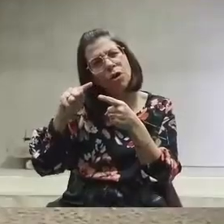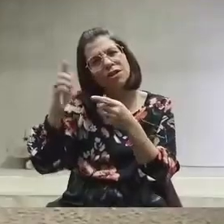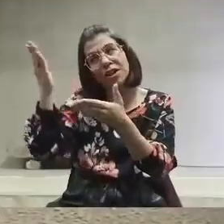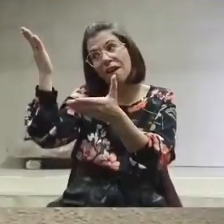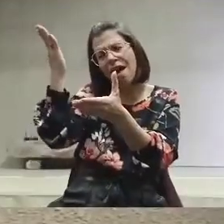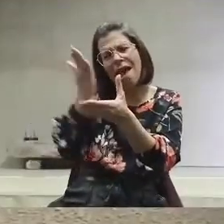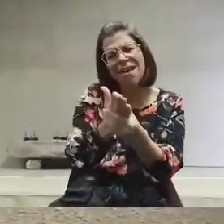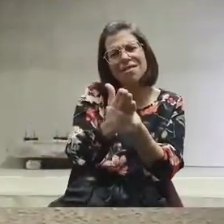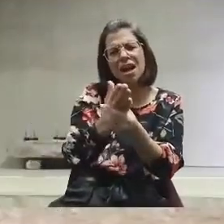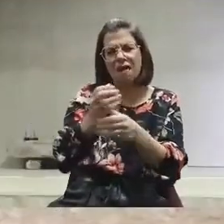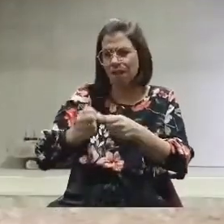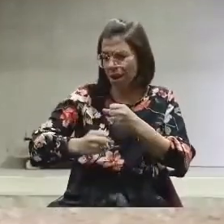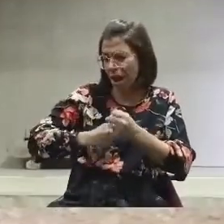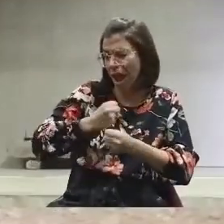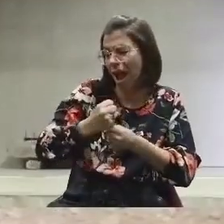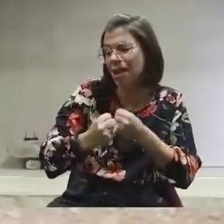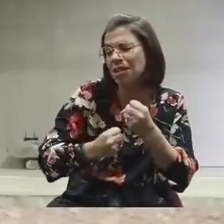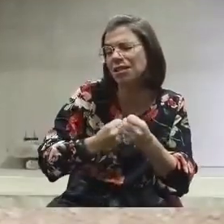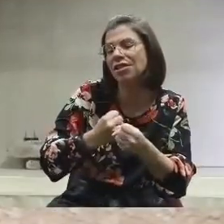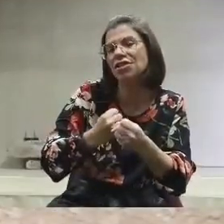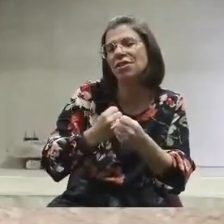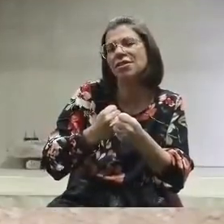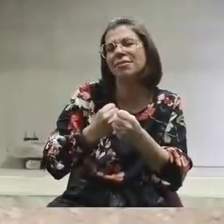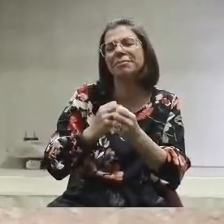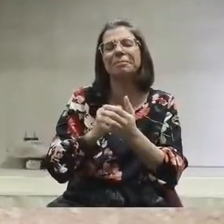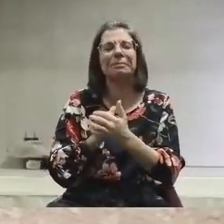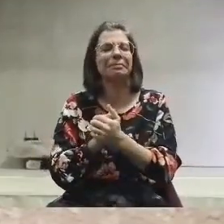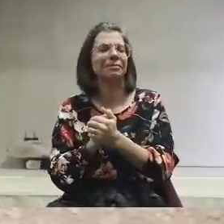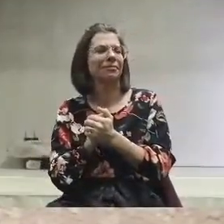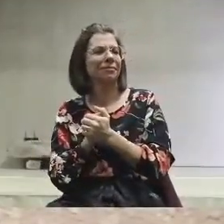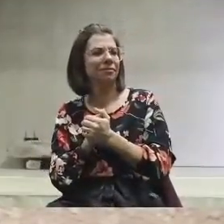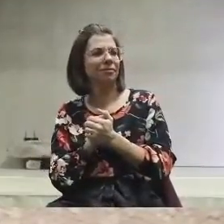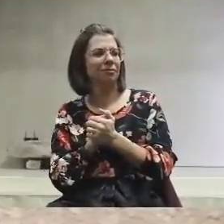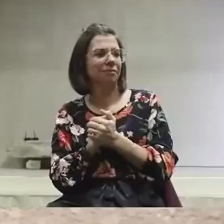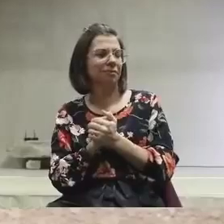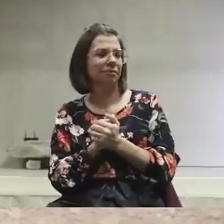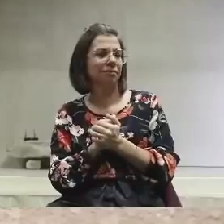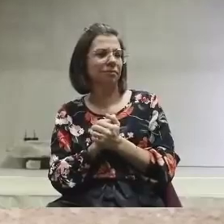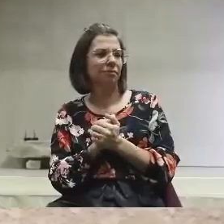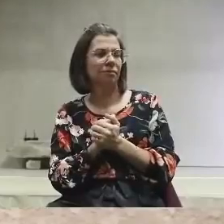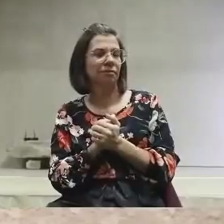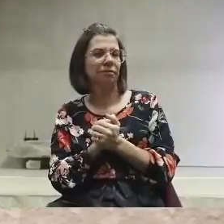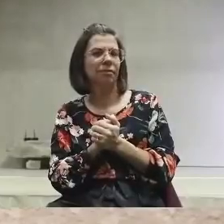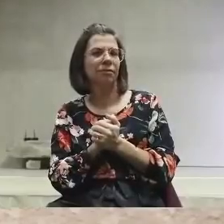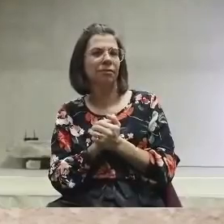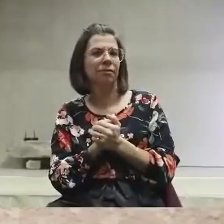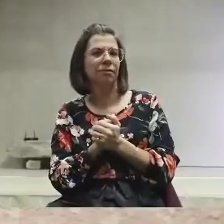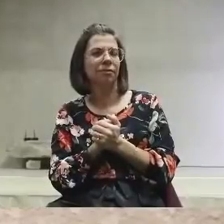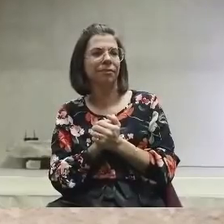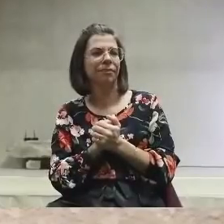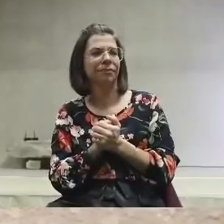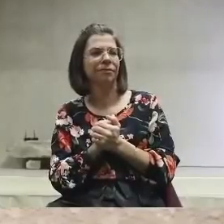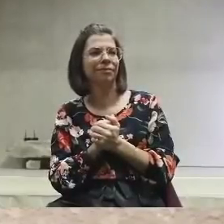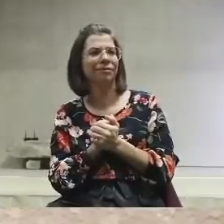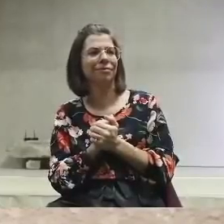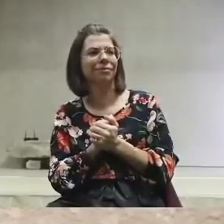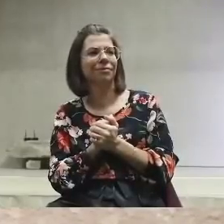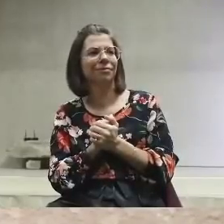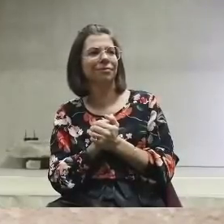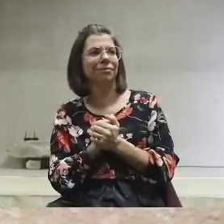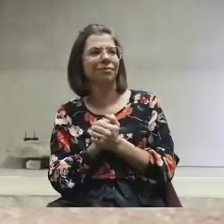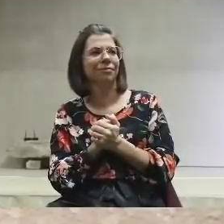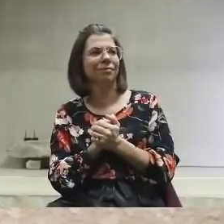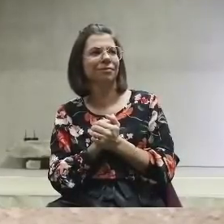sais que dans le quotidien de chacun, dans ces petits bobos, quand vous ne savez pas comment